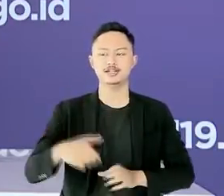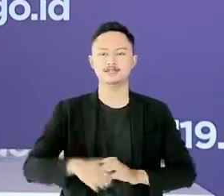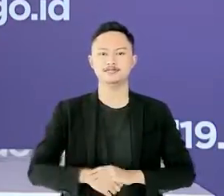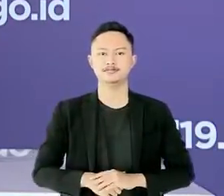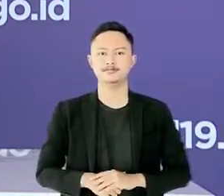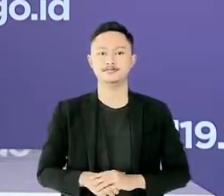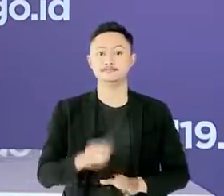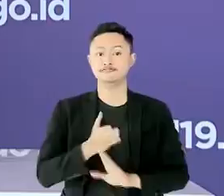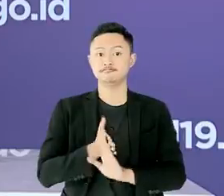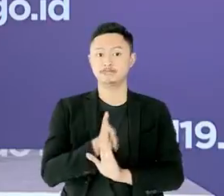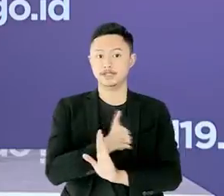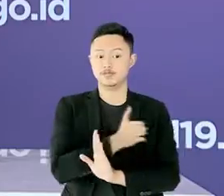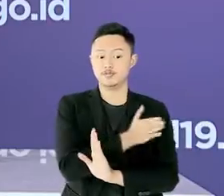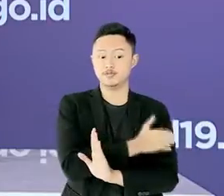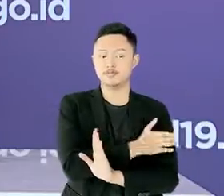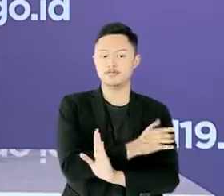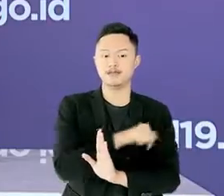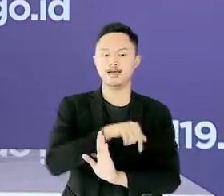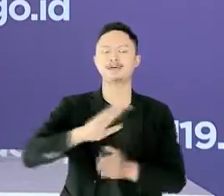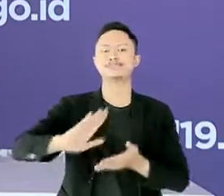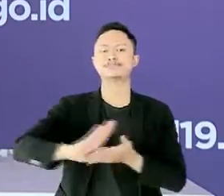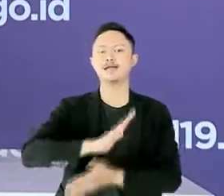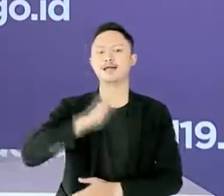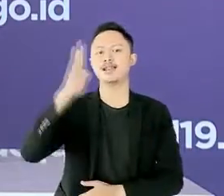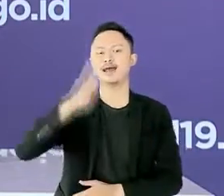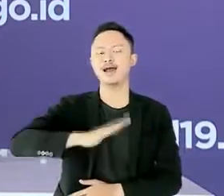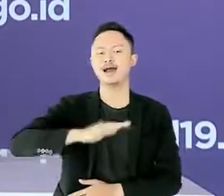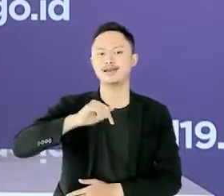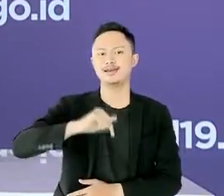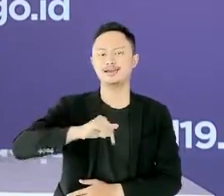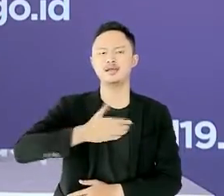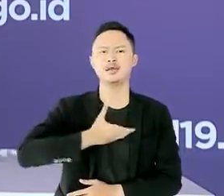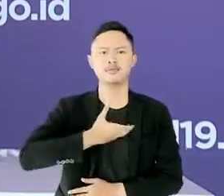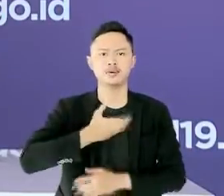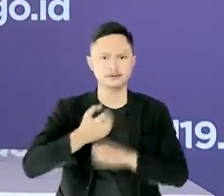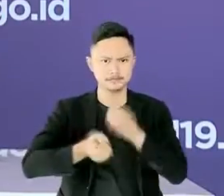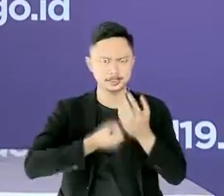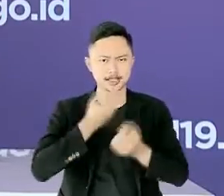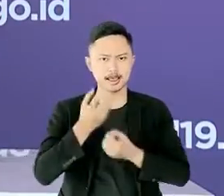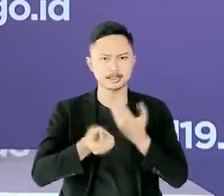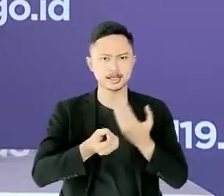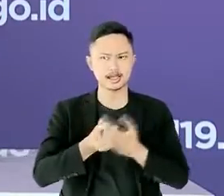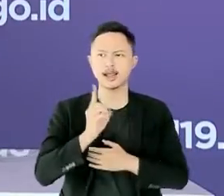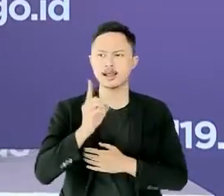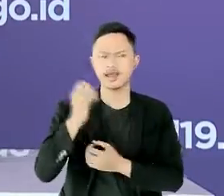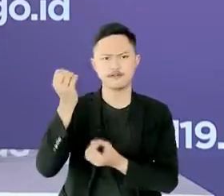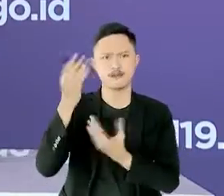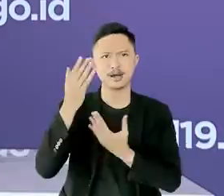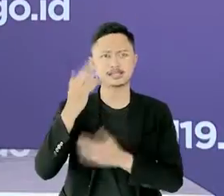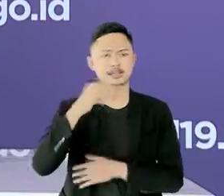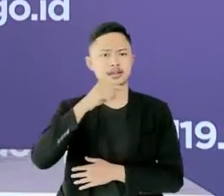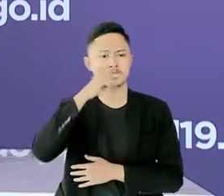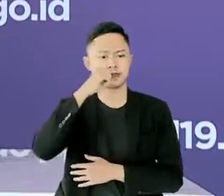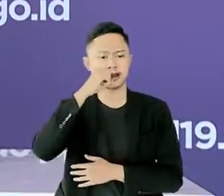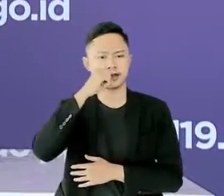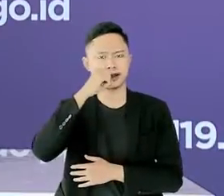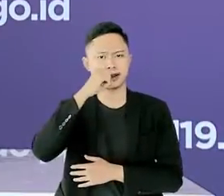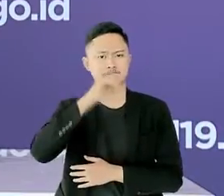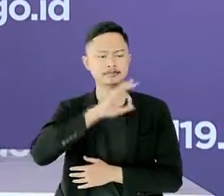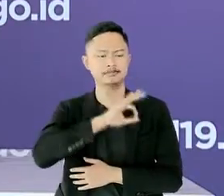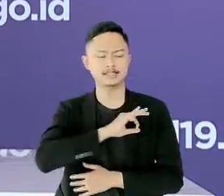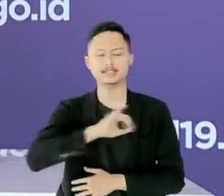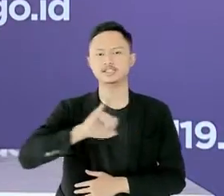sebelum itu dalam kesempatan Hari ini saya ingin menyampaikan kembali pesan Bapak Presiden Jokowi